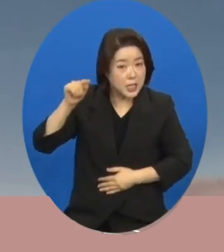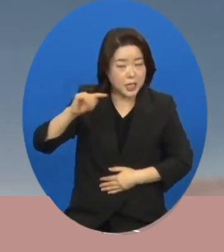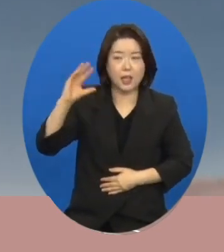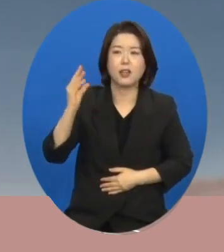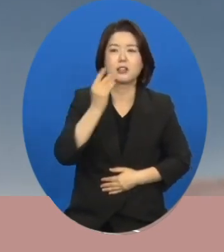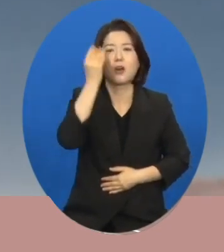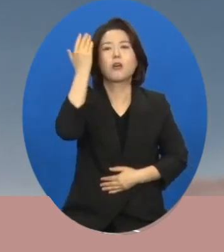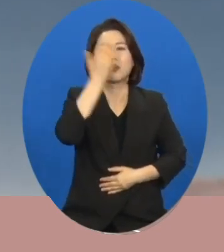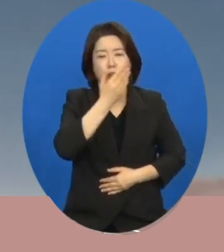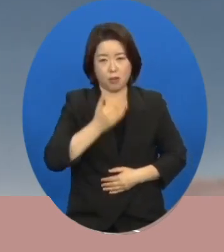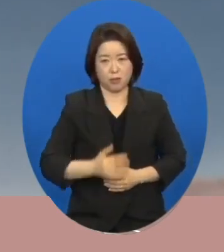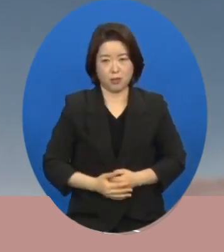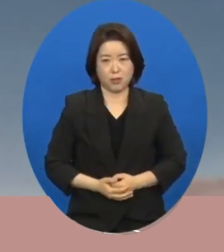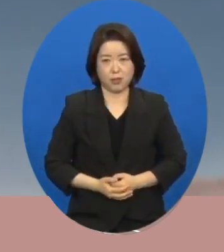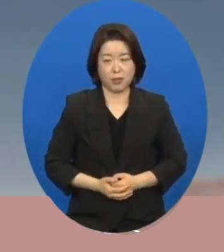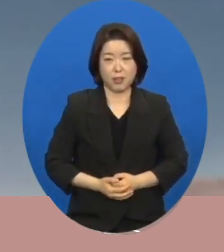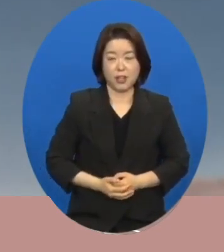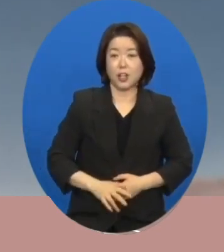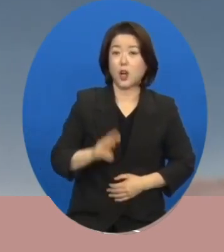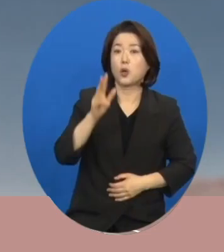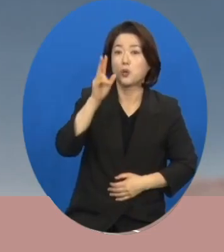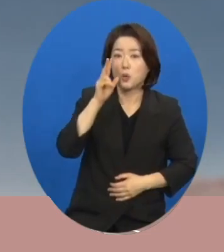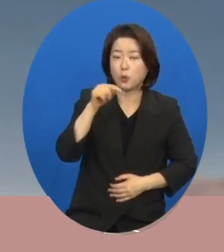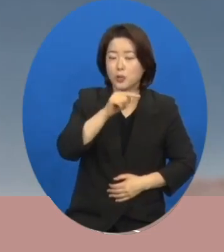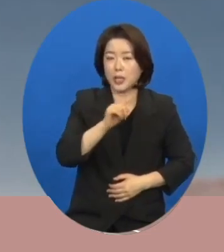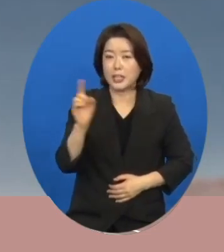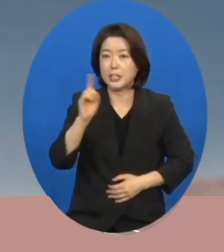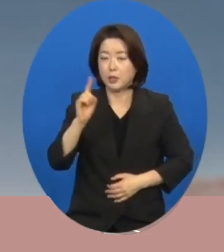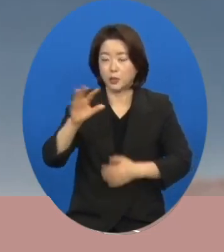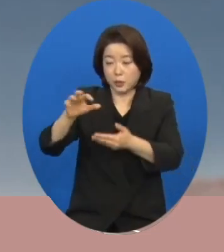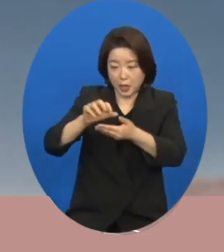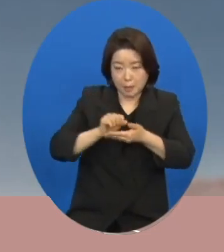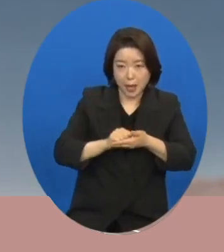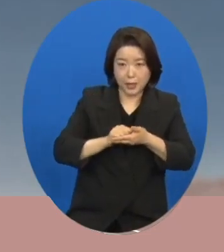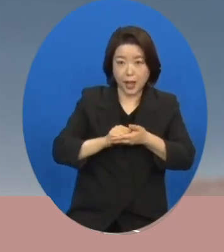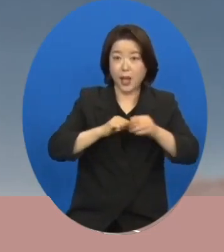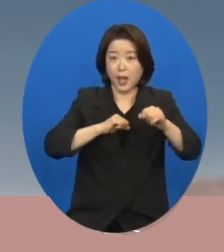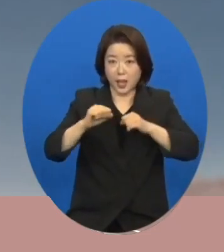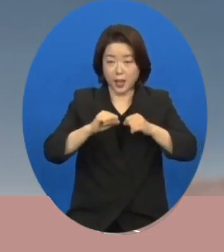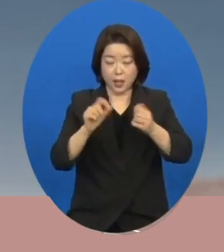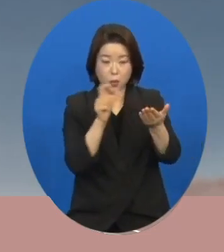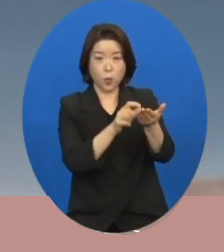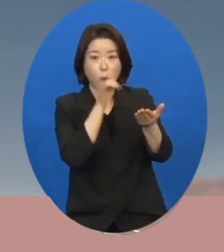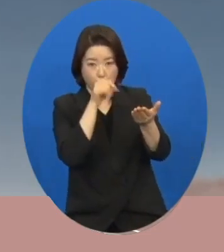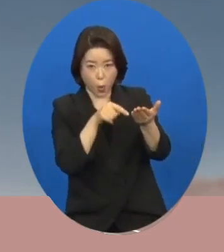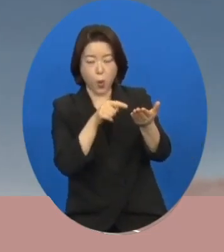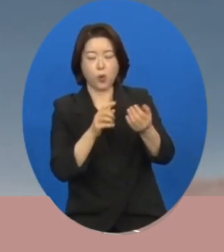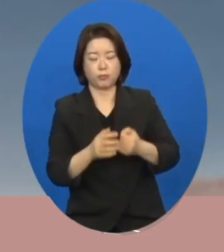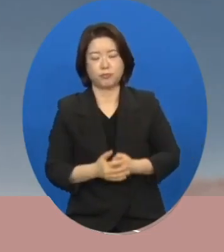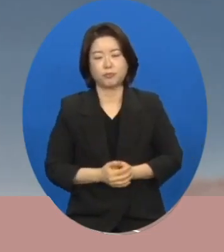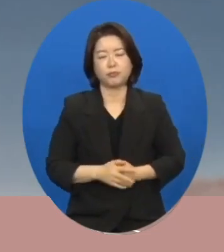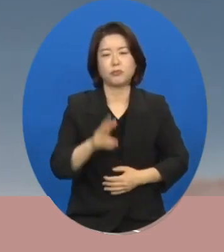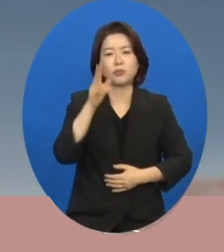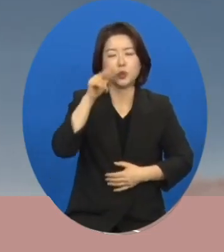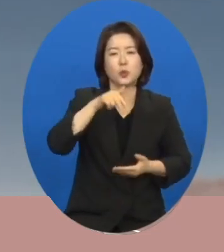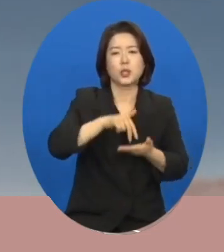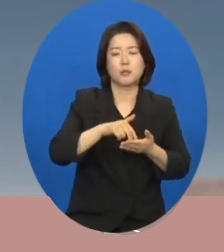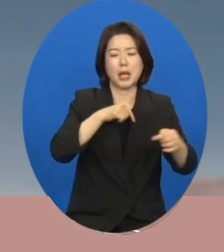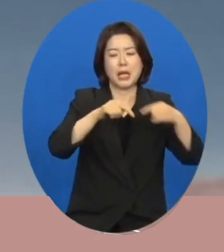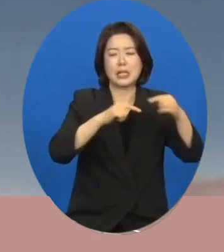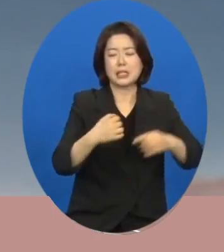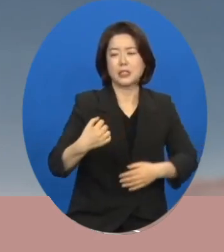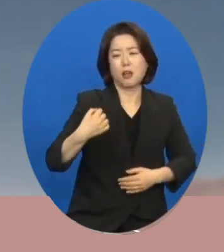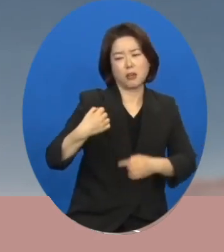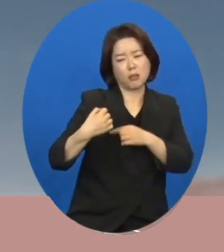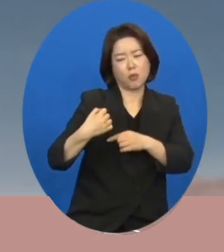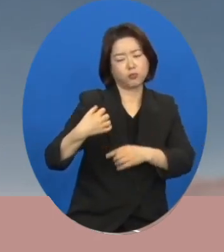여호수아는 본인에게 어떻게 적용하냐 이렇게 됩니다 자 지금 여호수아 입장에서는 굉장히 리더십의 부담이 있는 상황이에요 여전히 많은